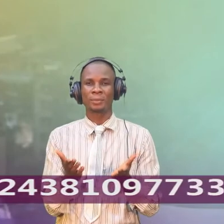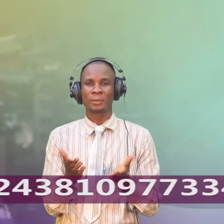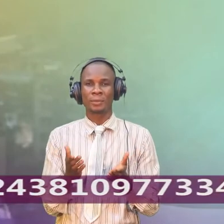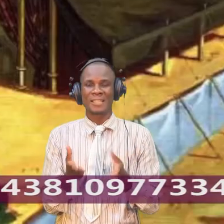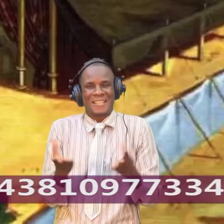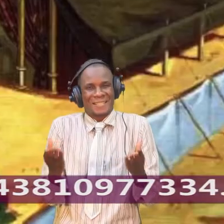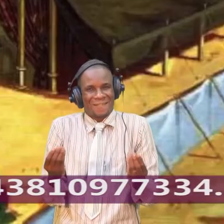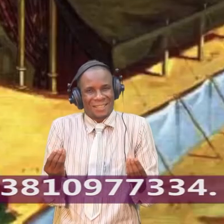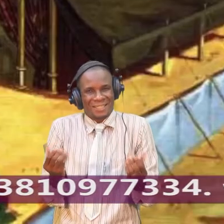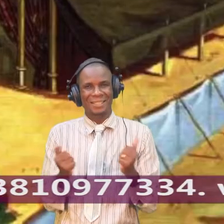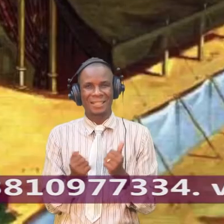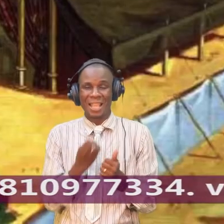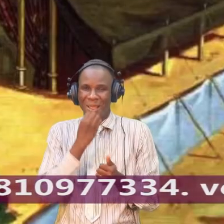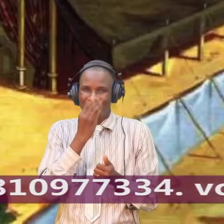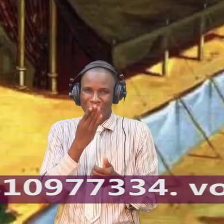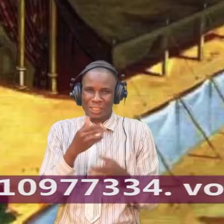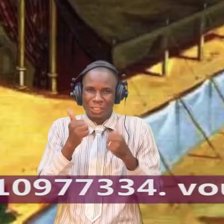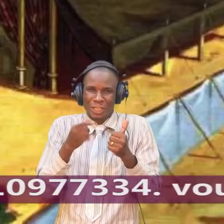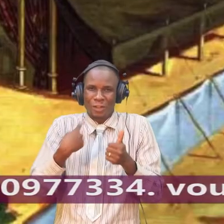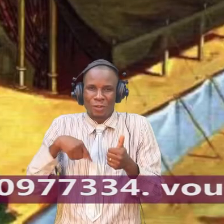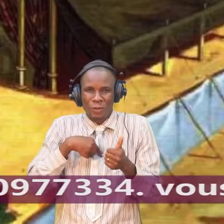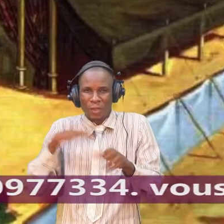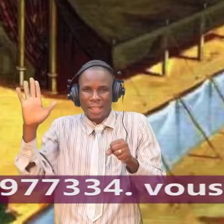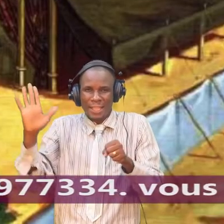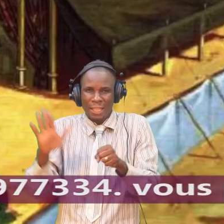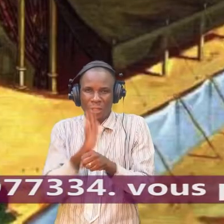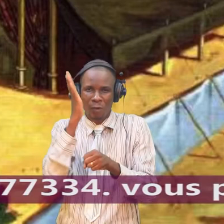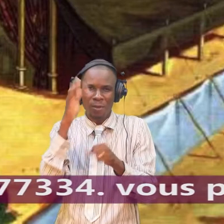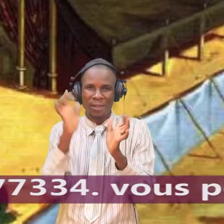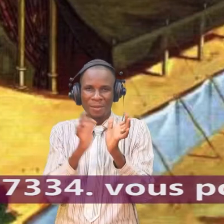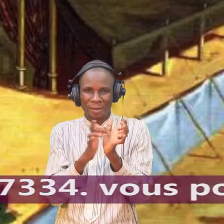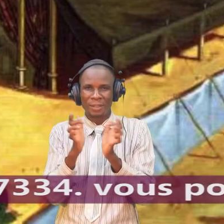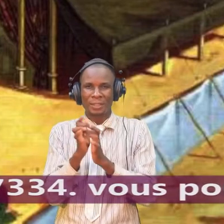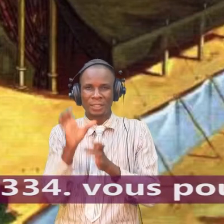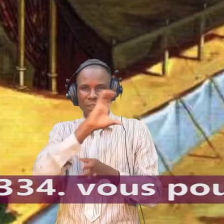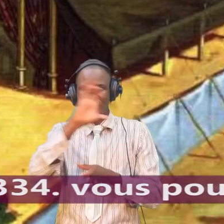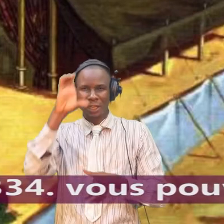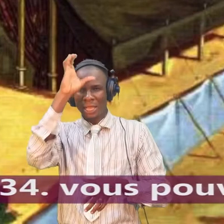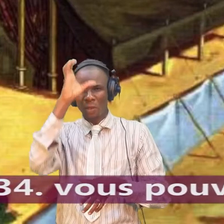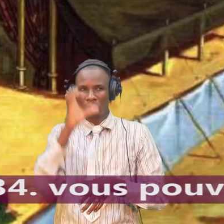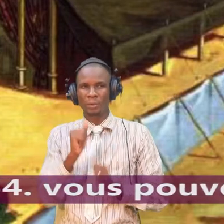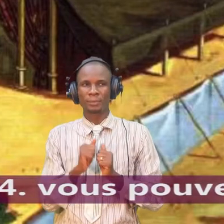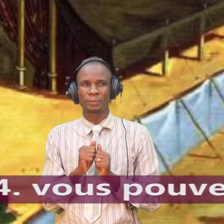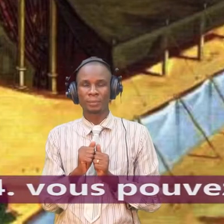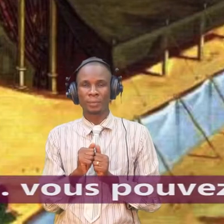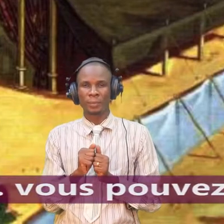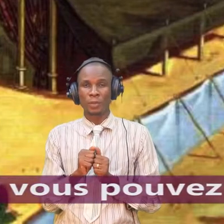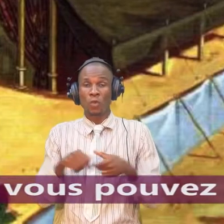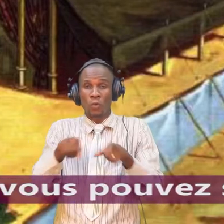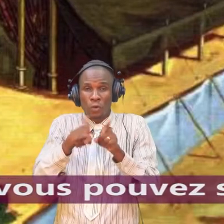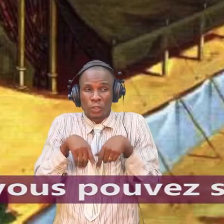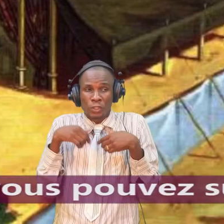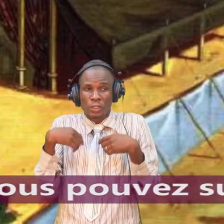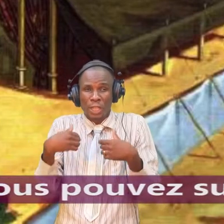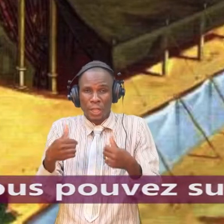wa Israeli walifanya dhambi pale kwenye hema, kwenye hema ulikuwa unaleta mwana kondoo, unaweka mkono juu